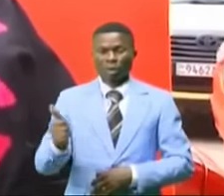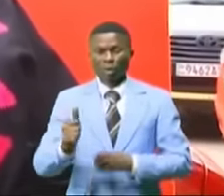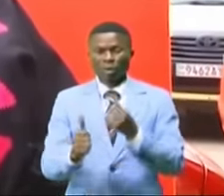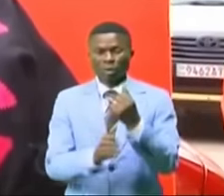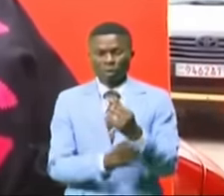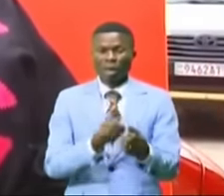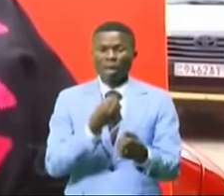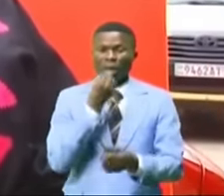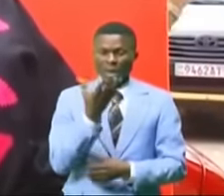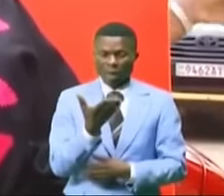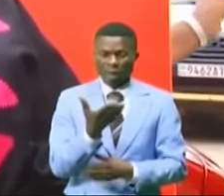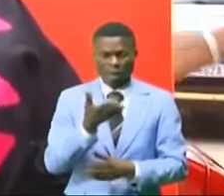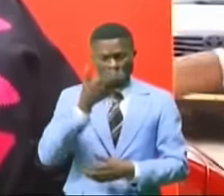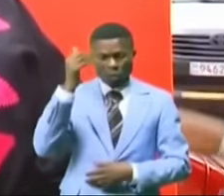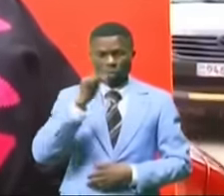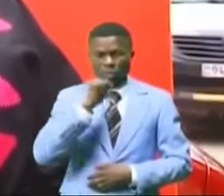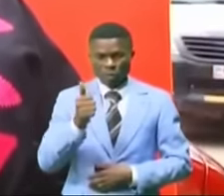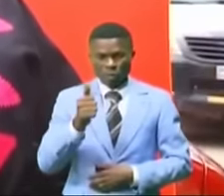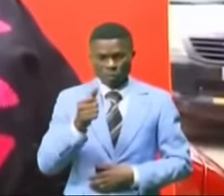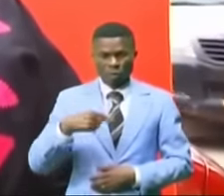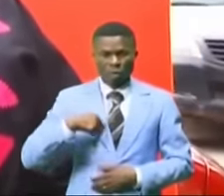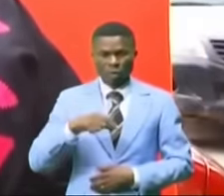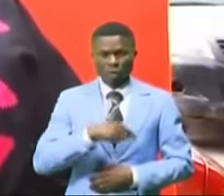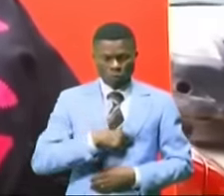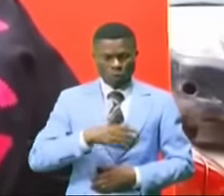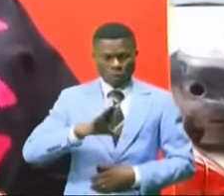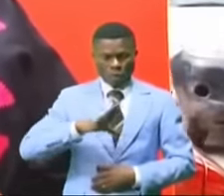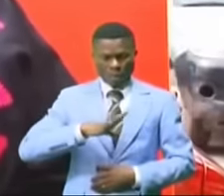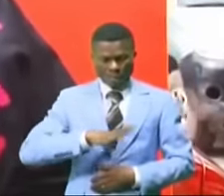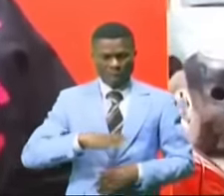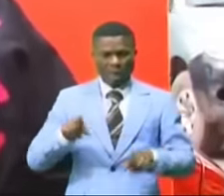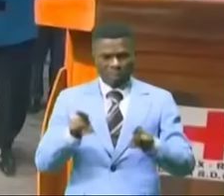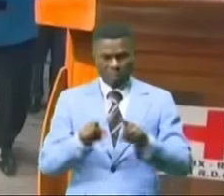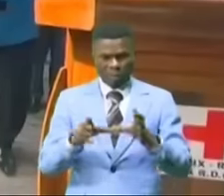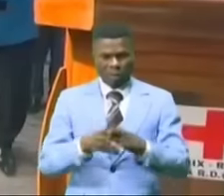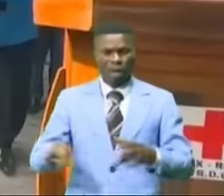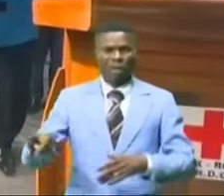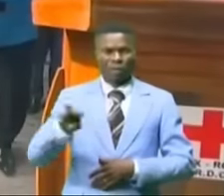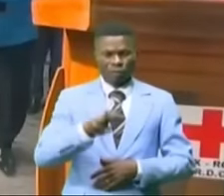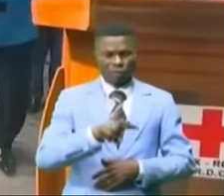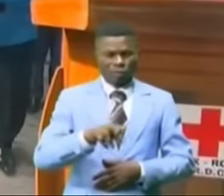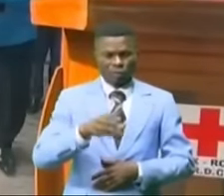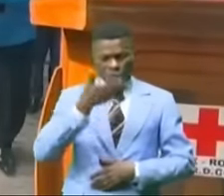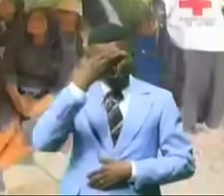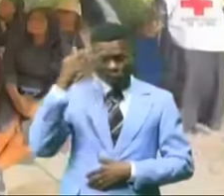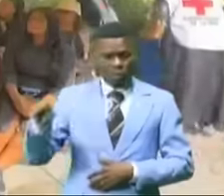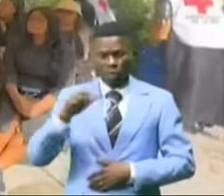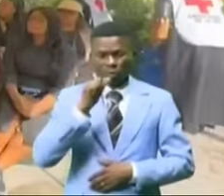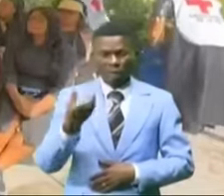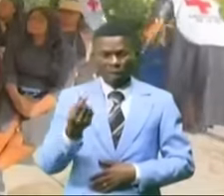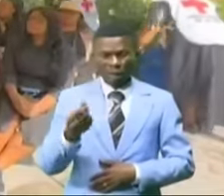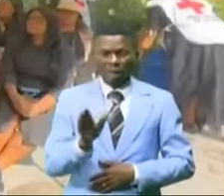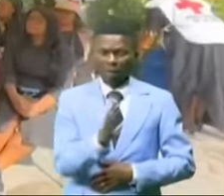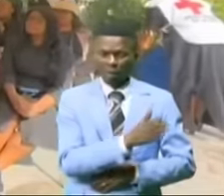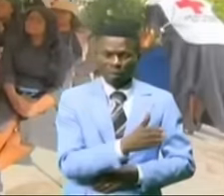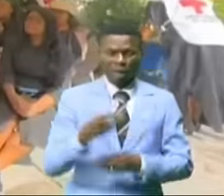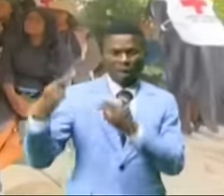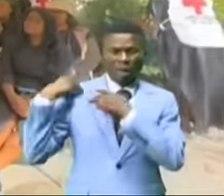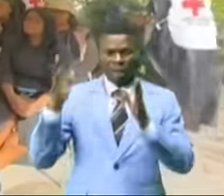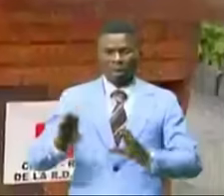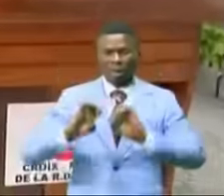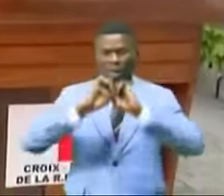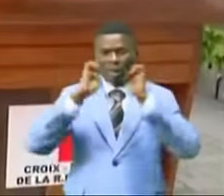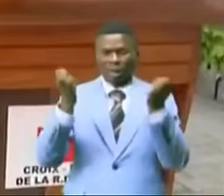pas seul, vous n'êtes pas oublié, nous vivons cette peine ensemble. Hormis cette enveloppe, les responsables de